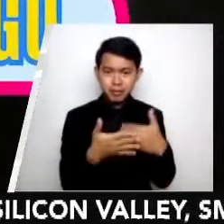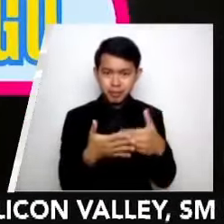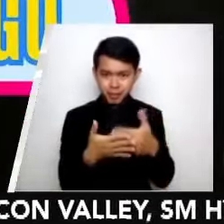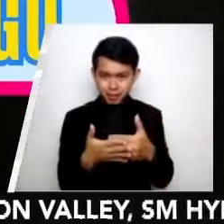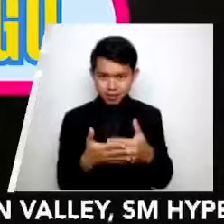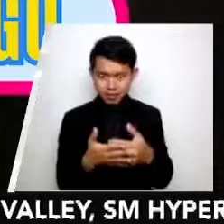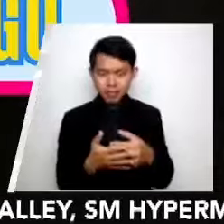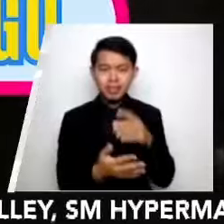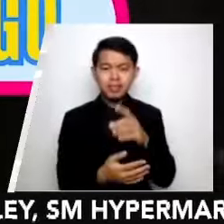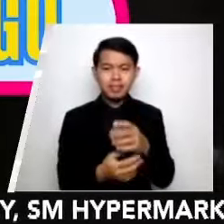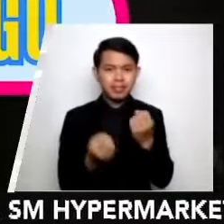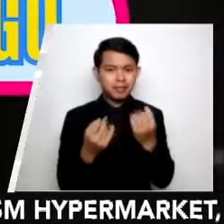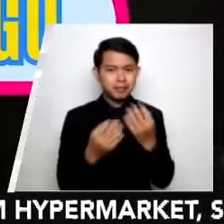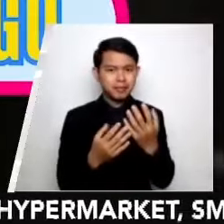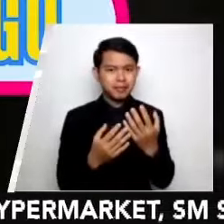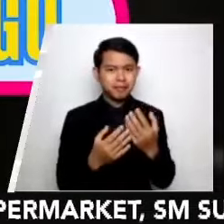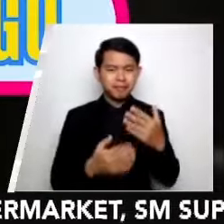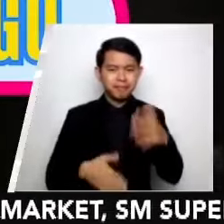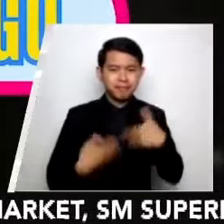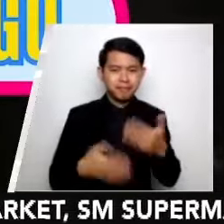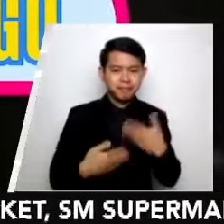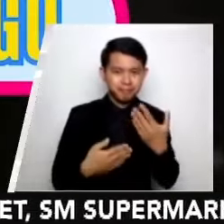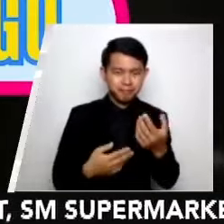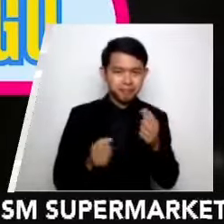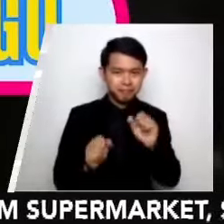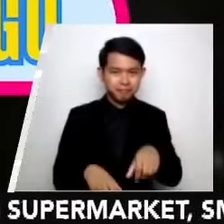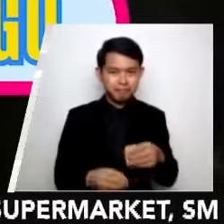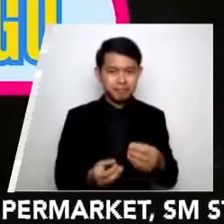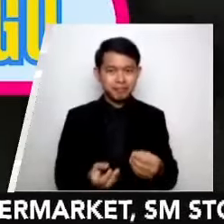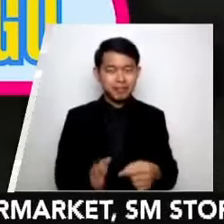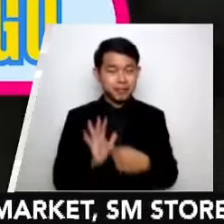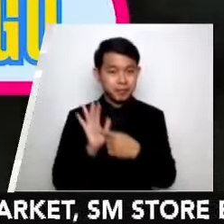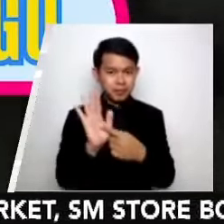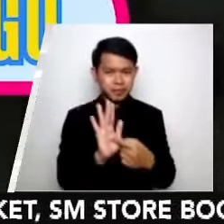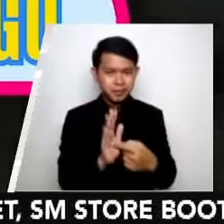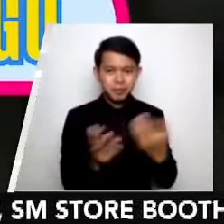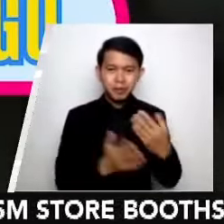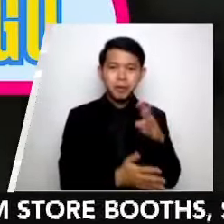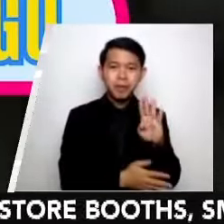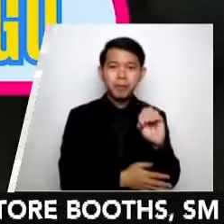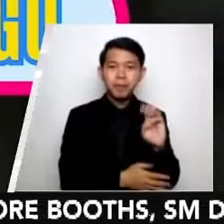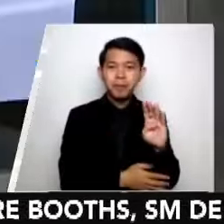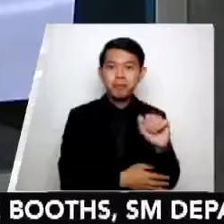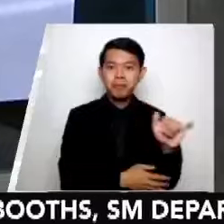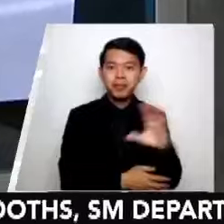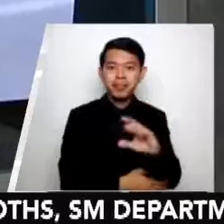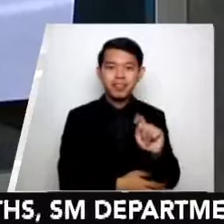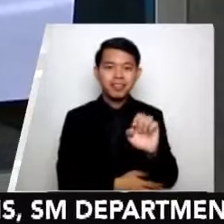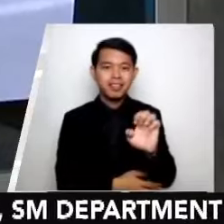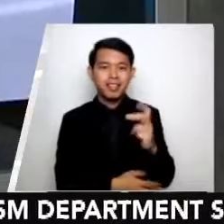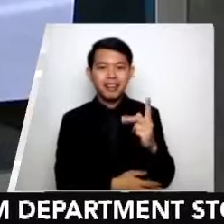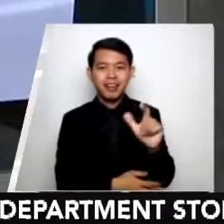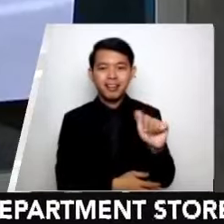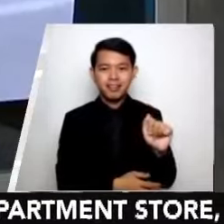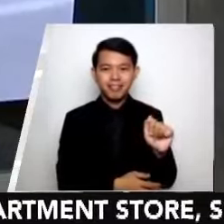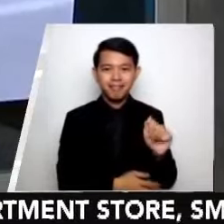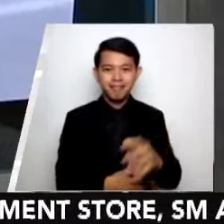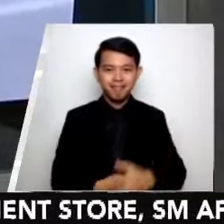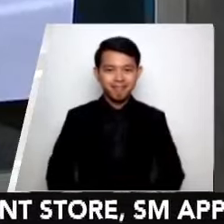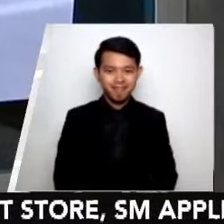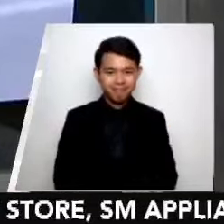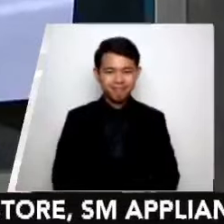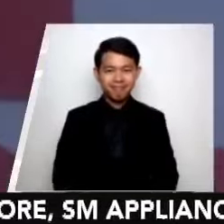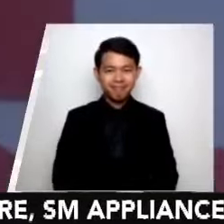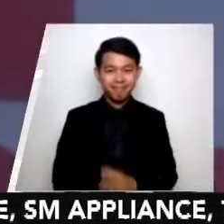na saya ang Ihahatid sa atin nina Bubay at tekla Lar Santiago pati ang gma